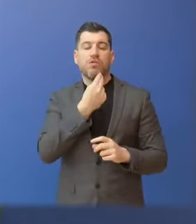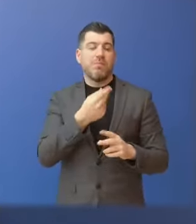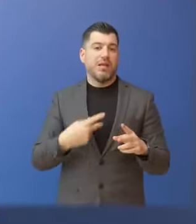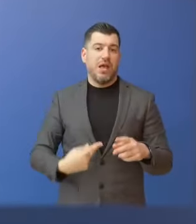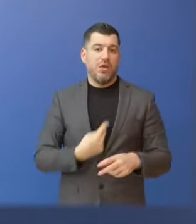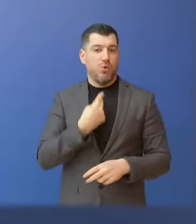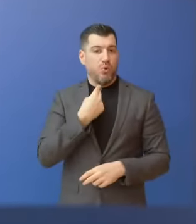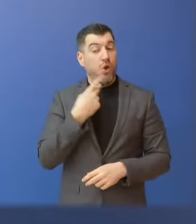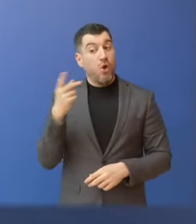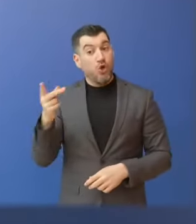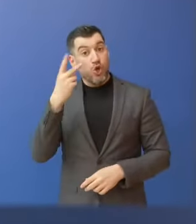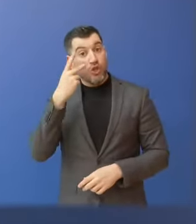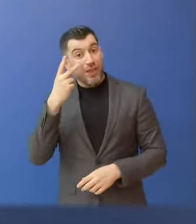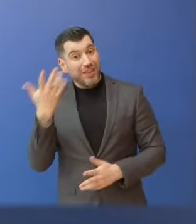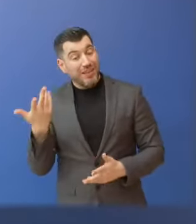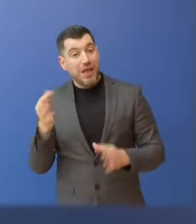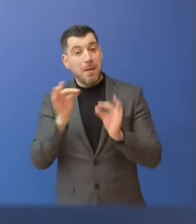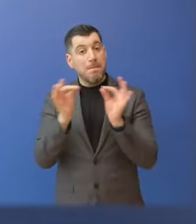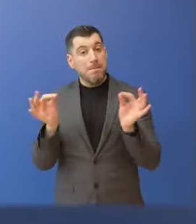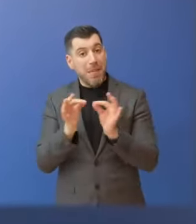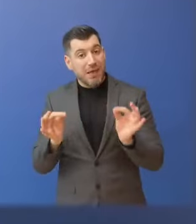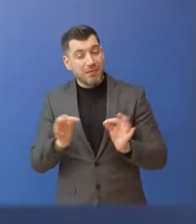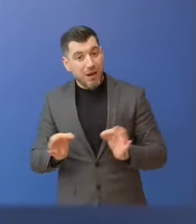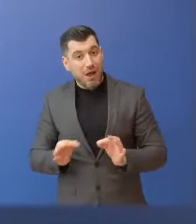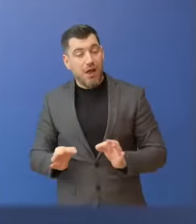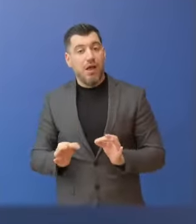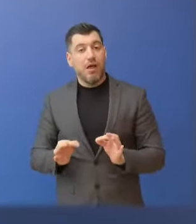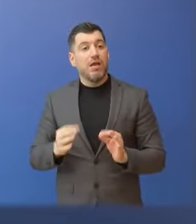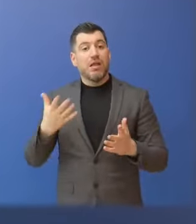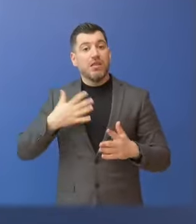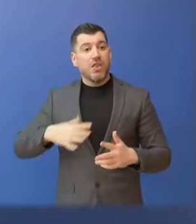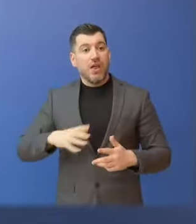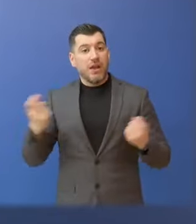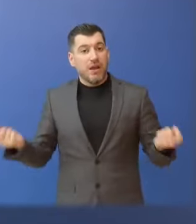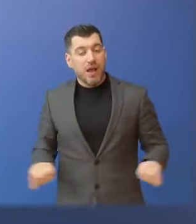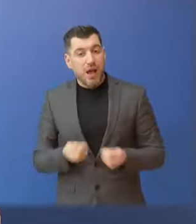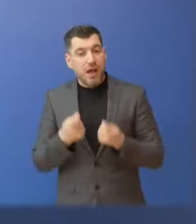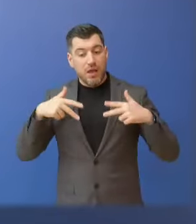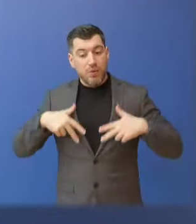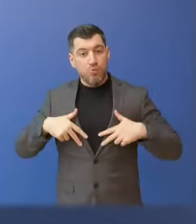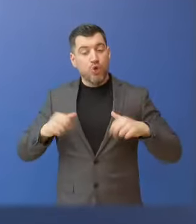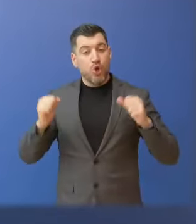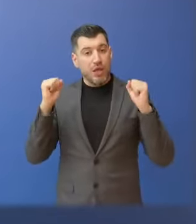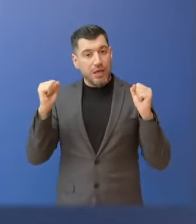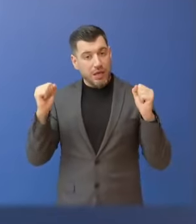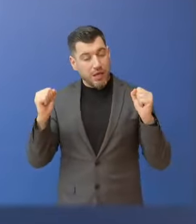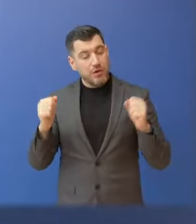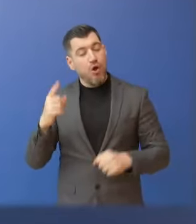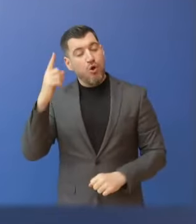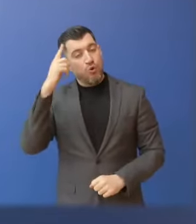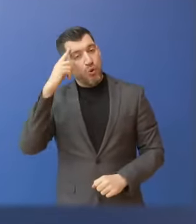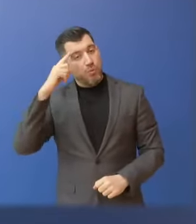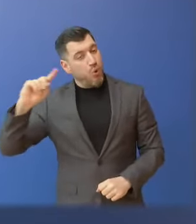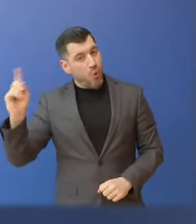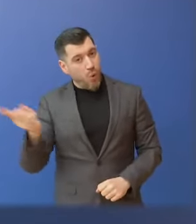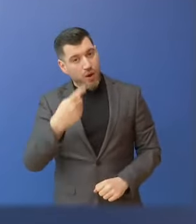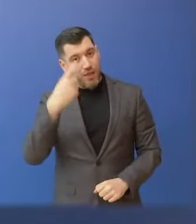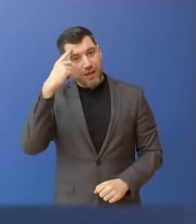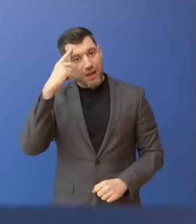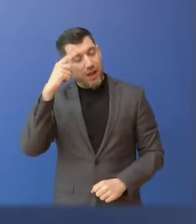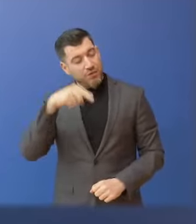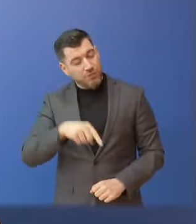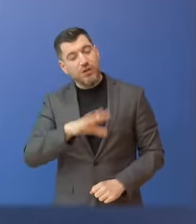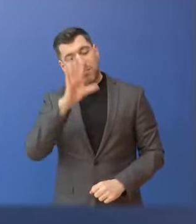δικλίδες ασφαλείας το τι θέλει να κάνει το το υπουργείο υγείας να το δούμε όλοι μας με πολλή προσοχή νομίζω ότι θα θα λάβετε και τις